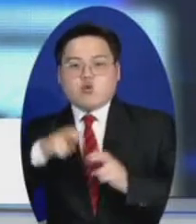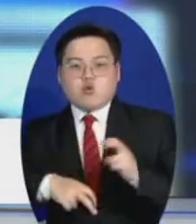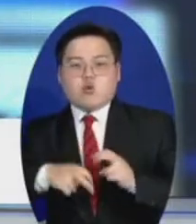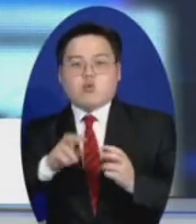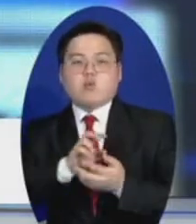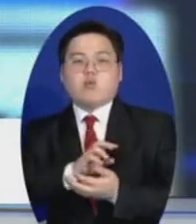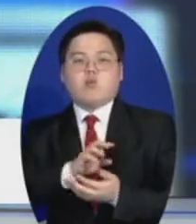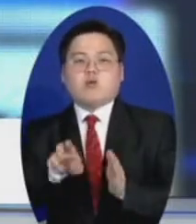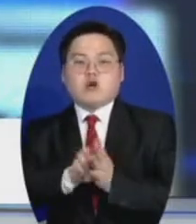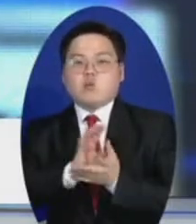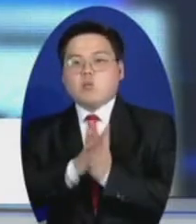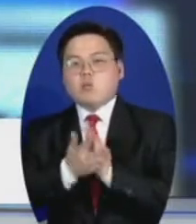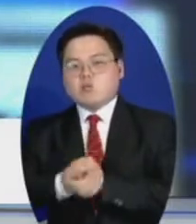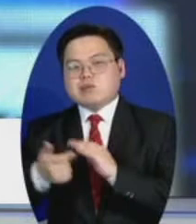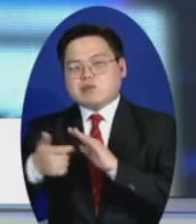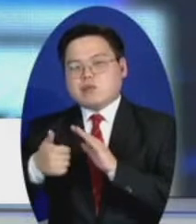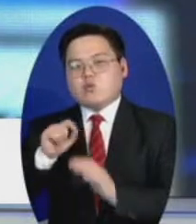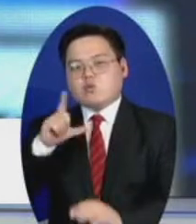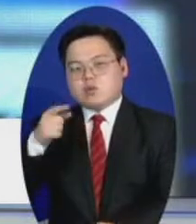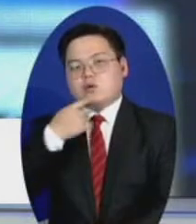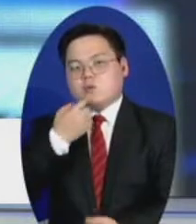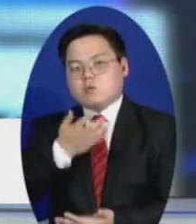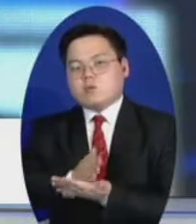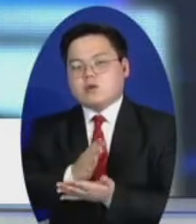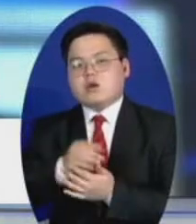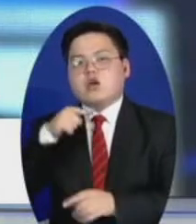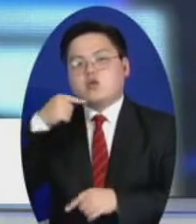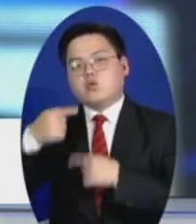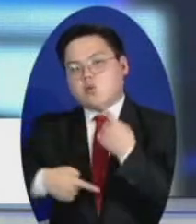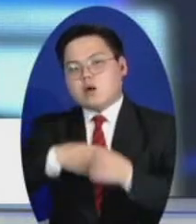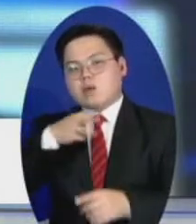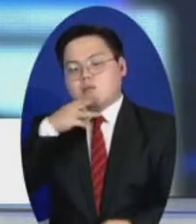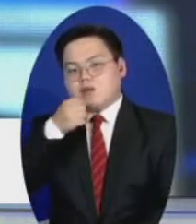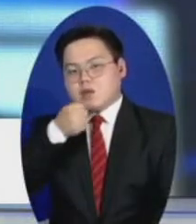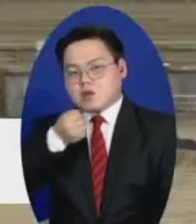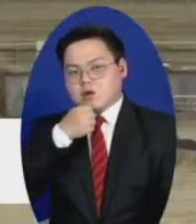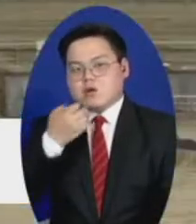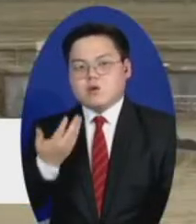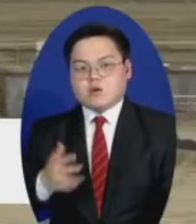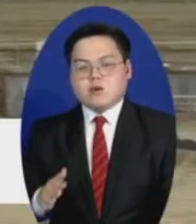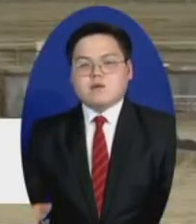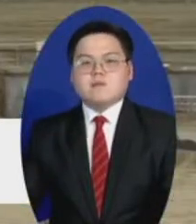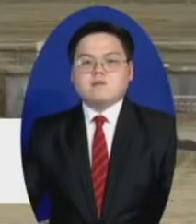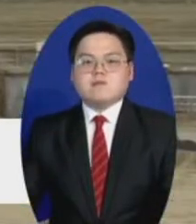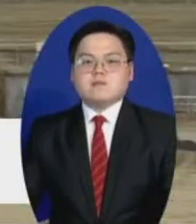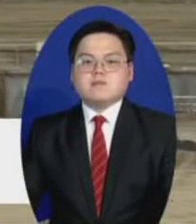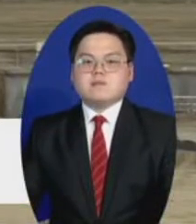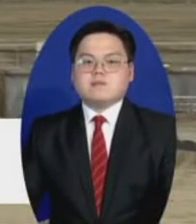бодлогоор дэмжих шаардлагатайг албаныхан хэлж байгаа юм. Энэ сэдвээр манай сэтгүүлч мэдээ хүргэлээ.